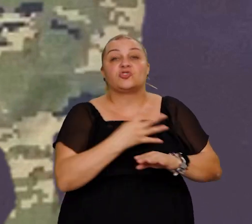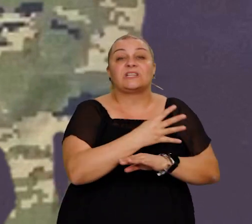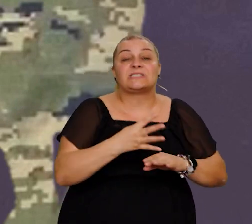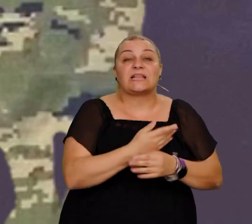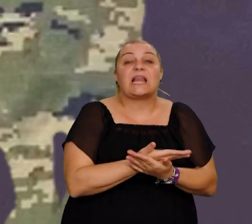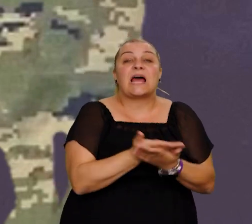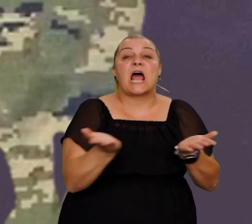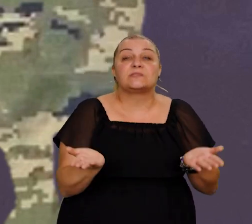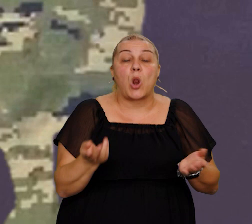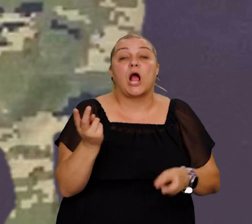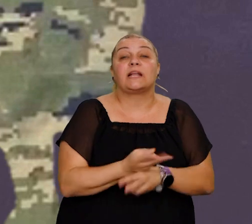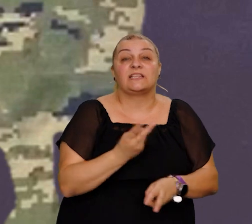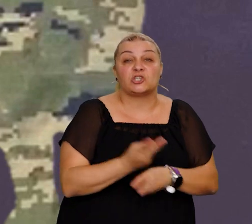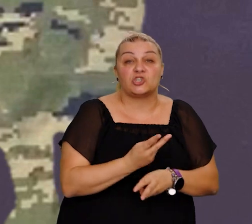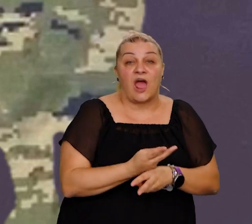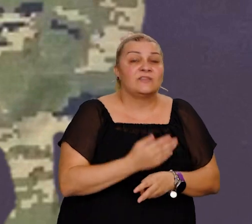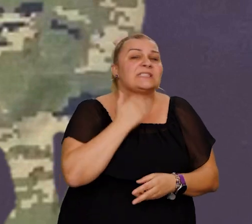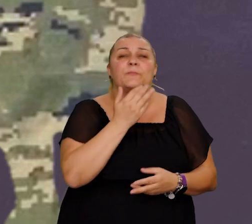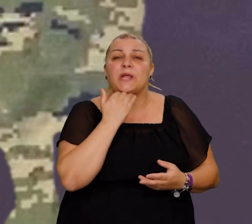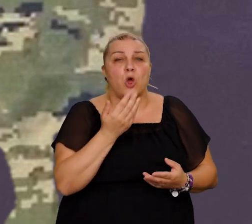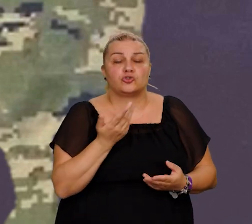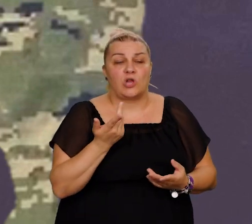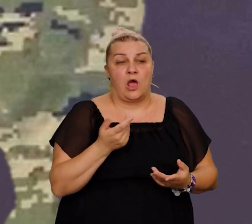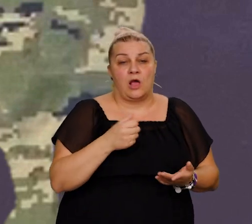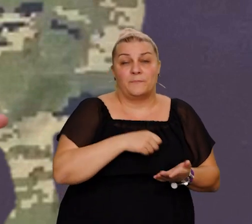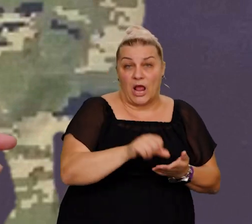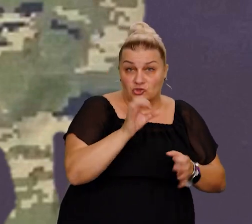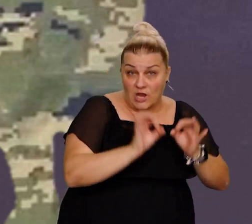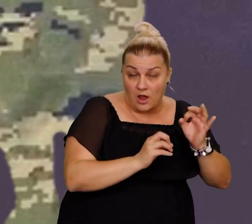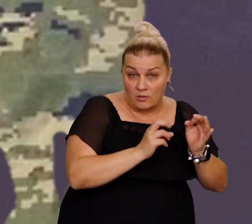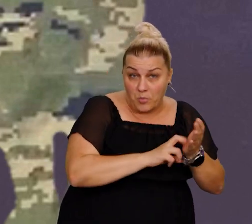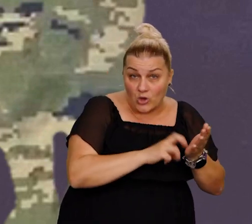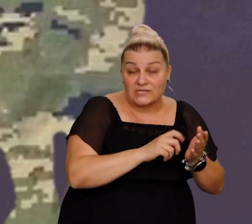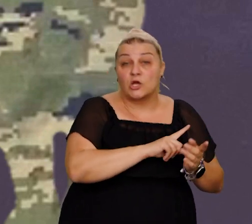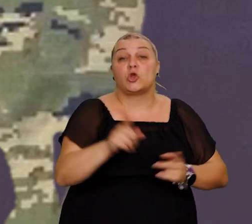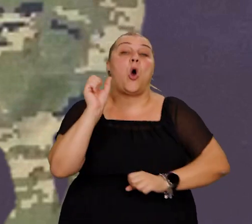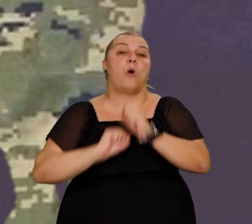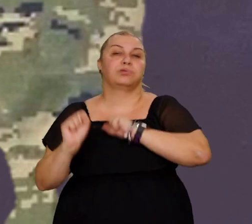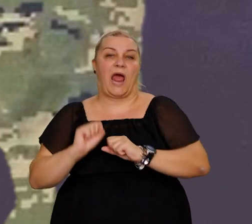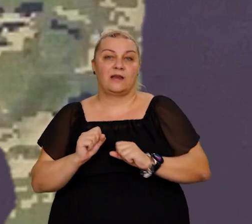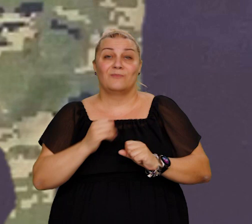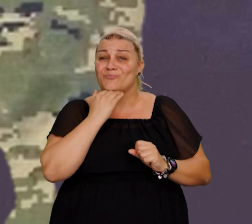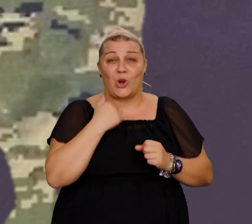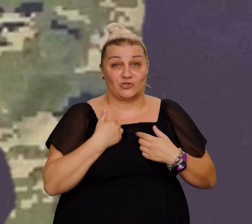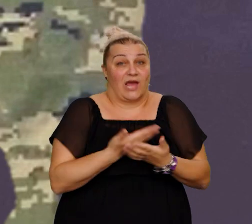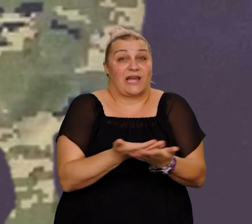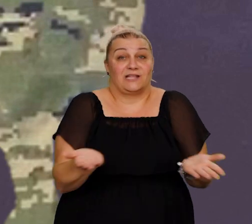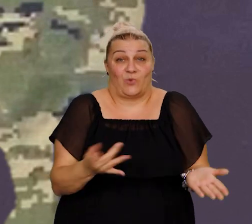24 sata na raspolaganju državi za sve oblike, od plaćanja poreza, između ostalog i do obrane.